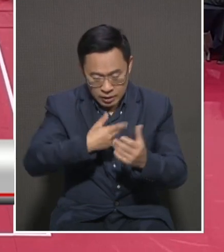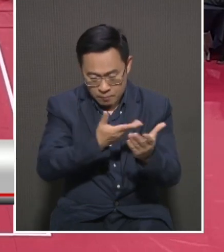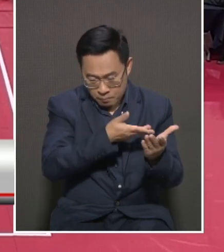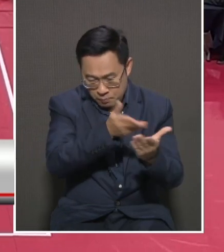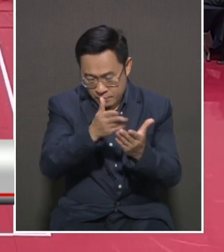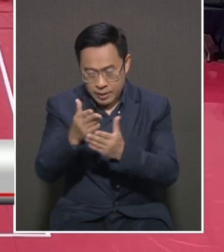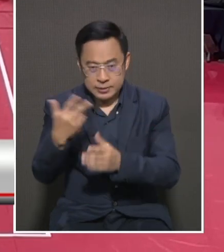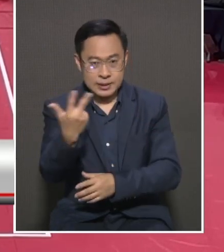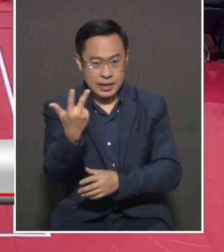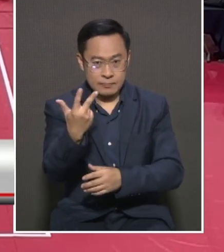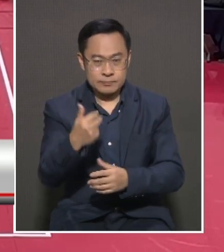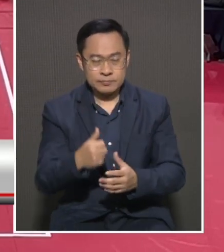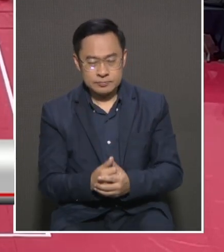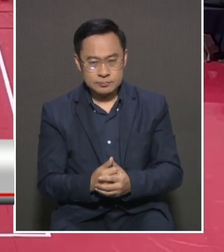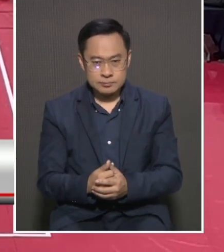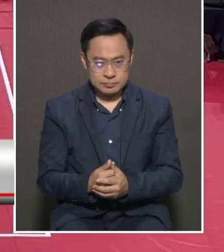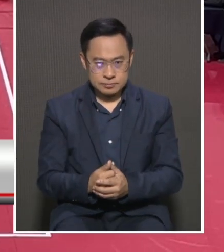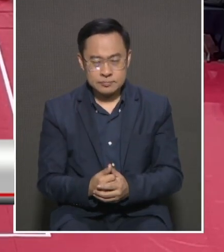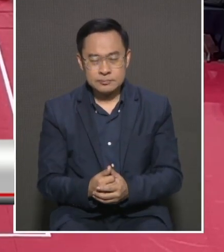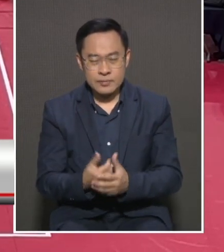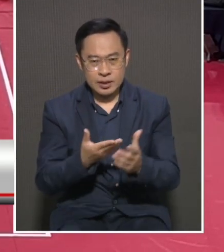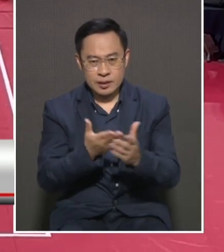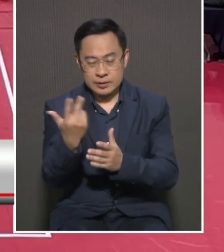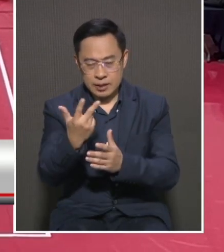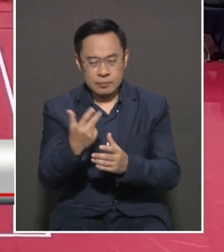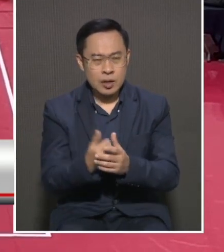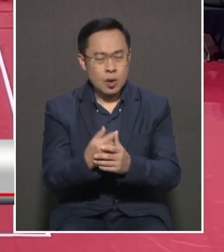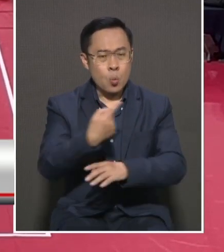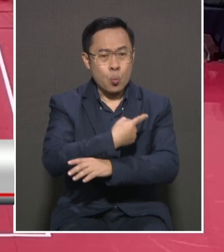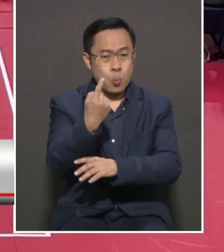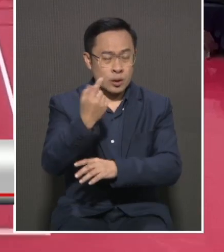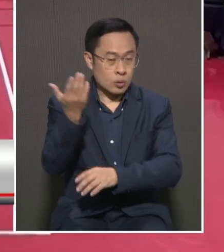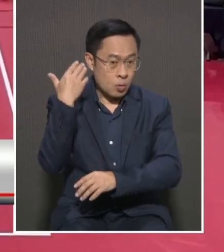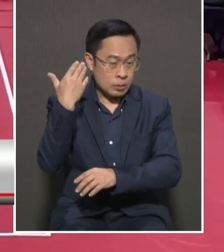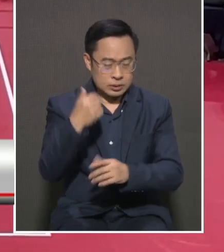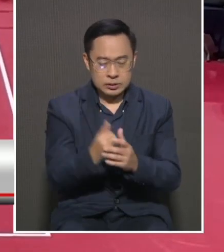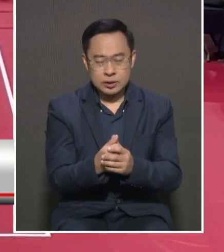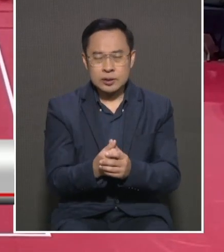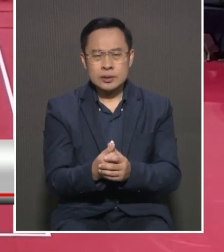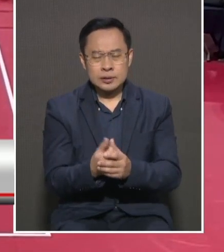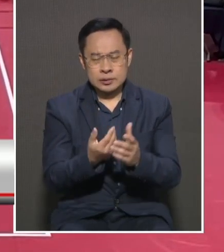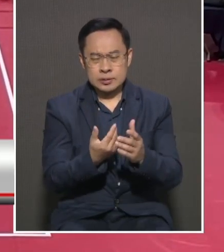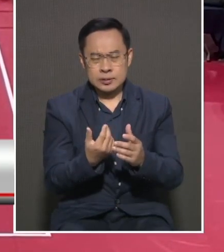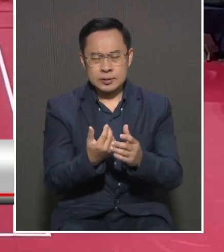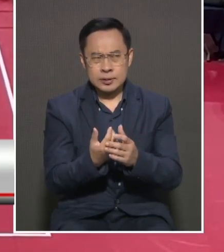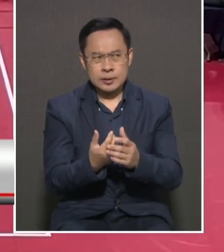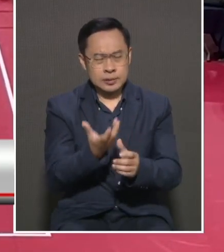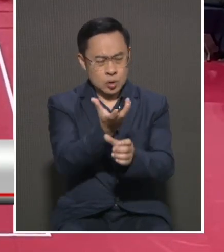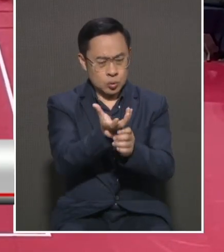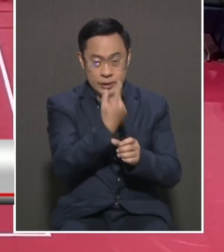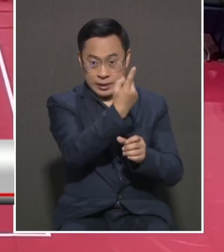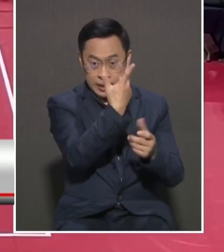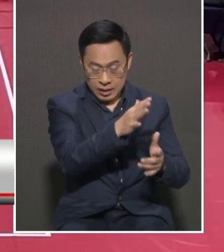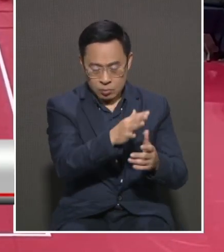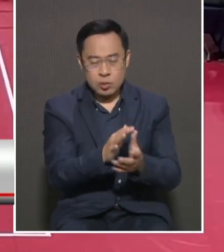ท1ประเภทเนี่ยคือคว้าแชมป์ไปแล้ว3ประเภทที่เข้ารอบชิงในวันสุดท้ายมีทีม4คนหญิงทีม4คนชายและทีม